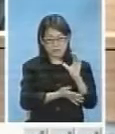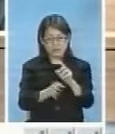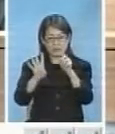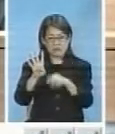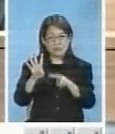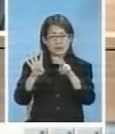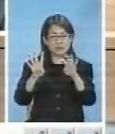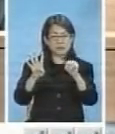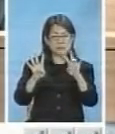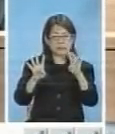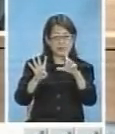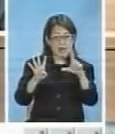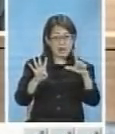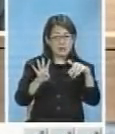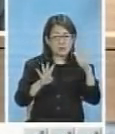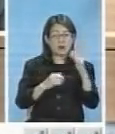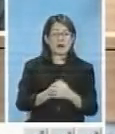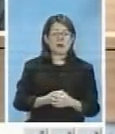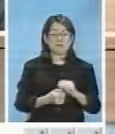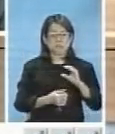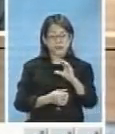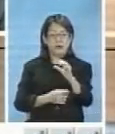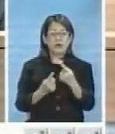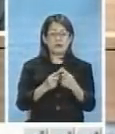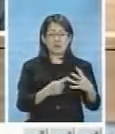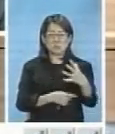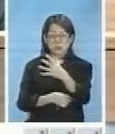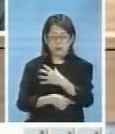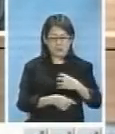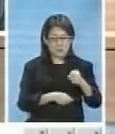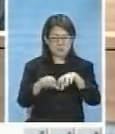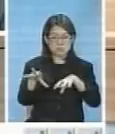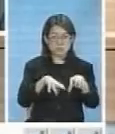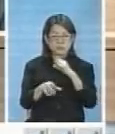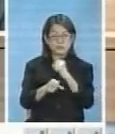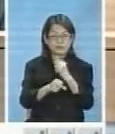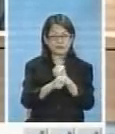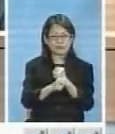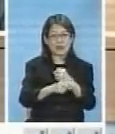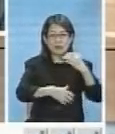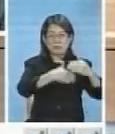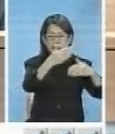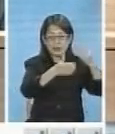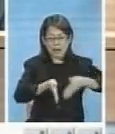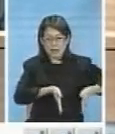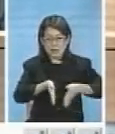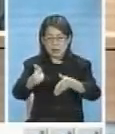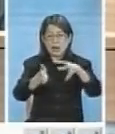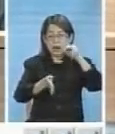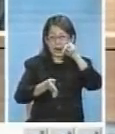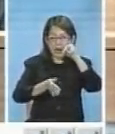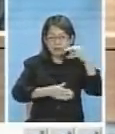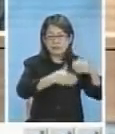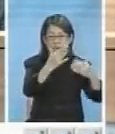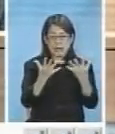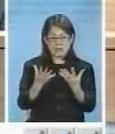ษแต่ก็มิได้มีการบูรณาการการจัดการพัฒนาแหล่งน้ำหรือที่ดินอย่างทั่วถึ